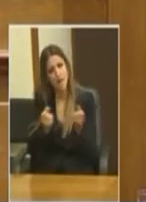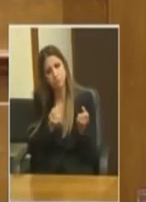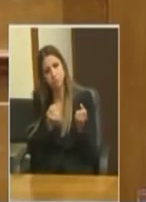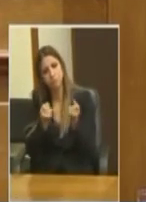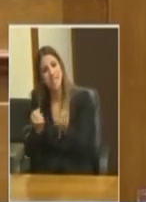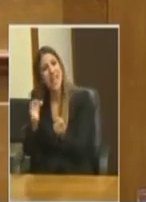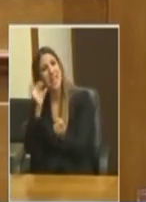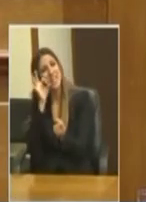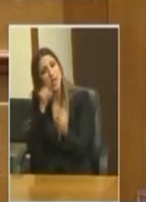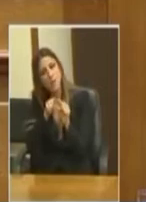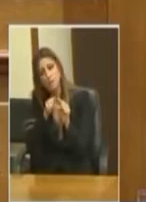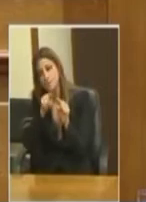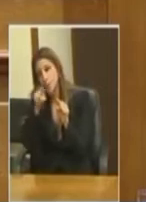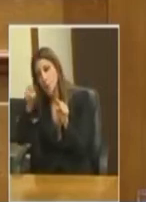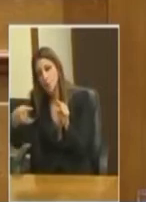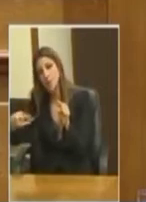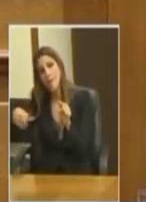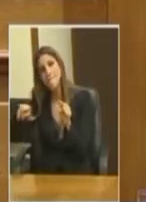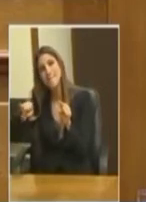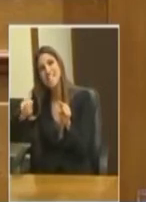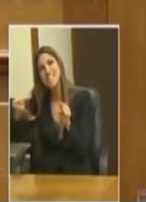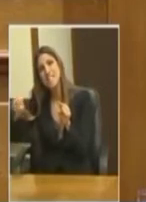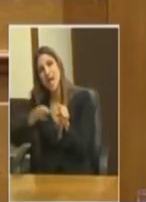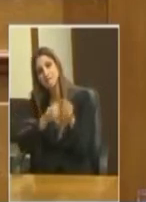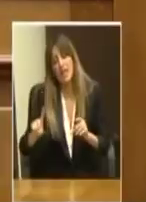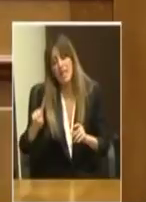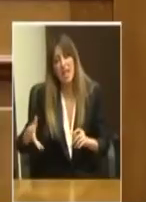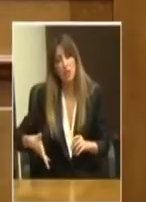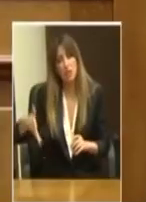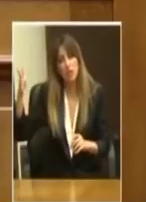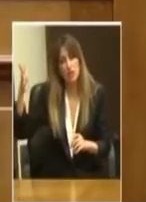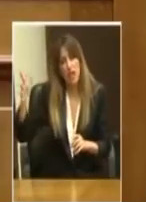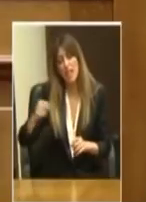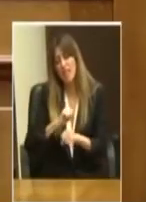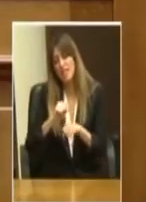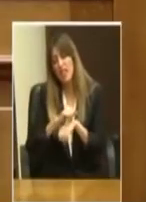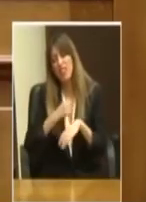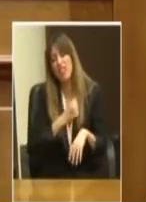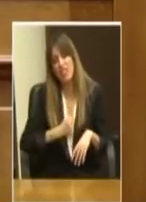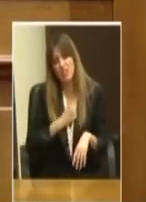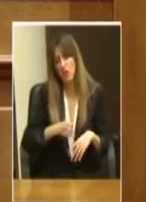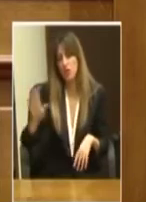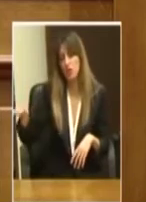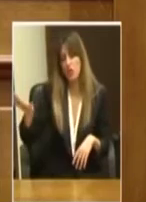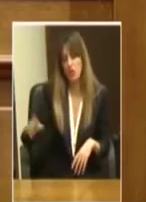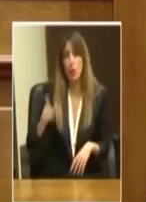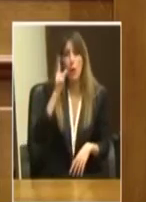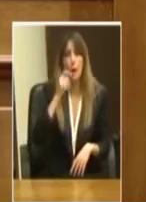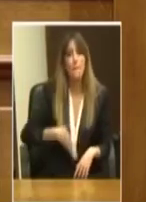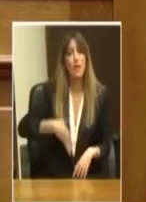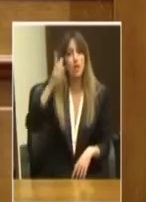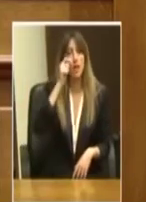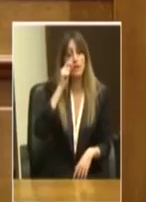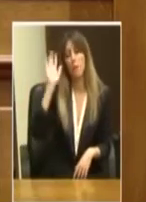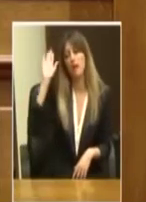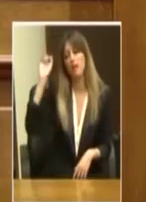την πρόταση της πιστείας. Ο πρόεδρος των Ανεξαρτήτων Ελλήνων και υπουργός Εθνικής Άμυνας Πάνος Καμένος, απευθυνόμενος από το βήμα της